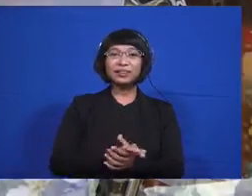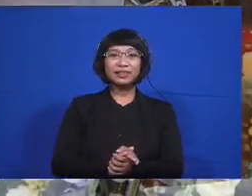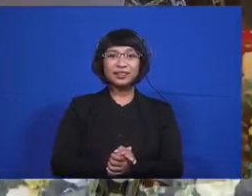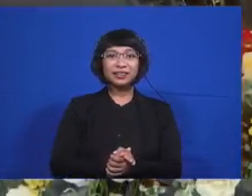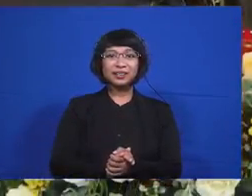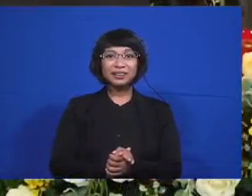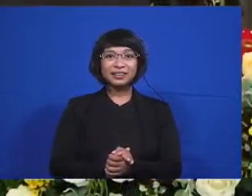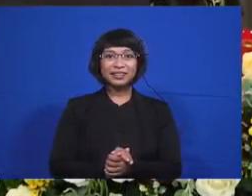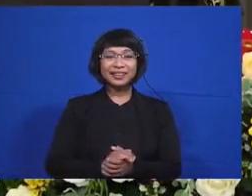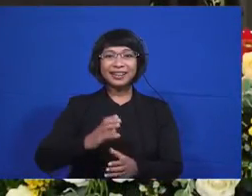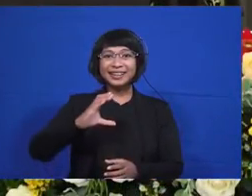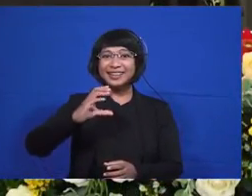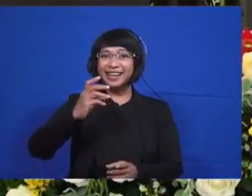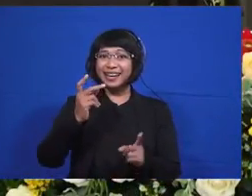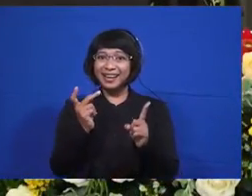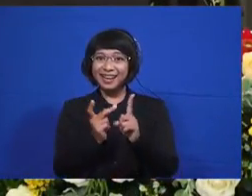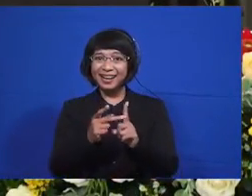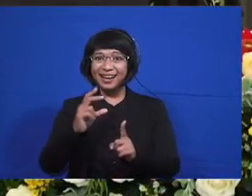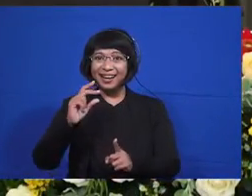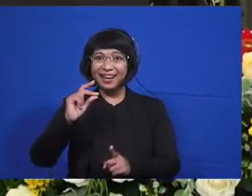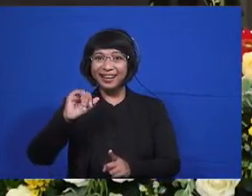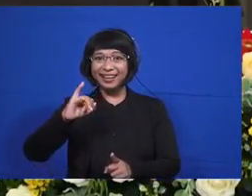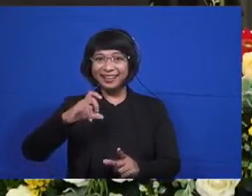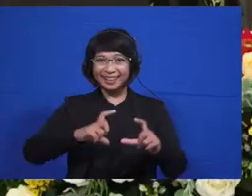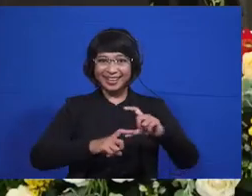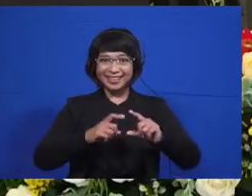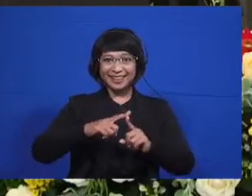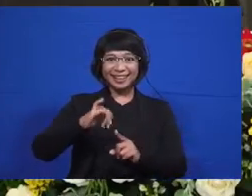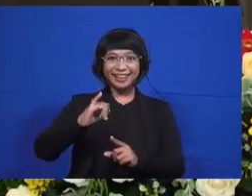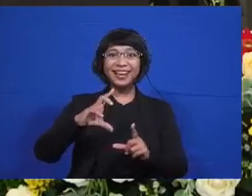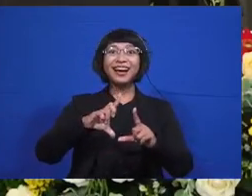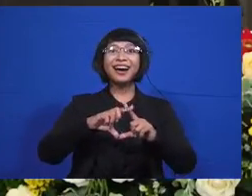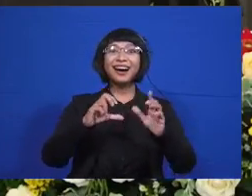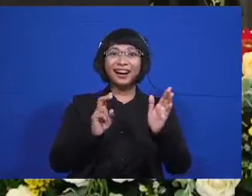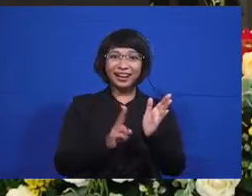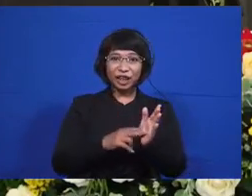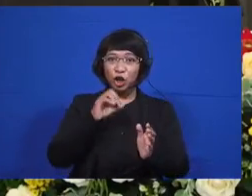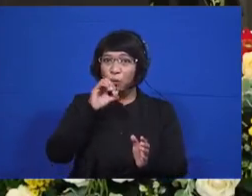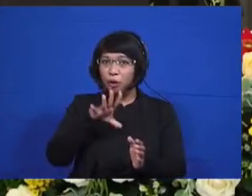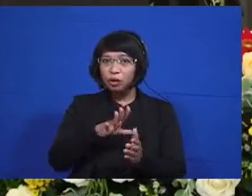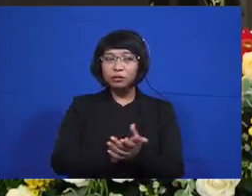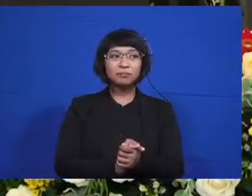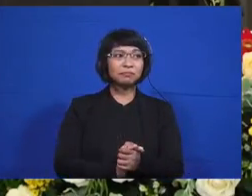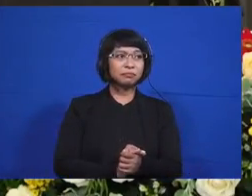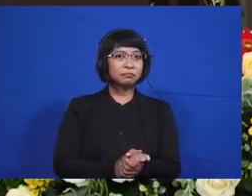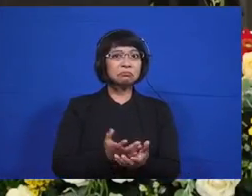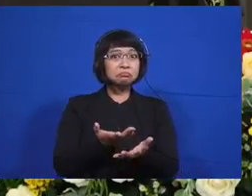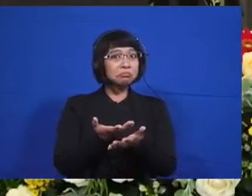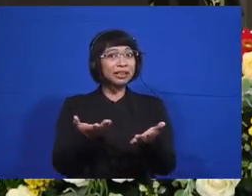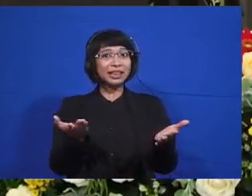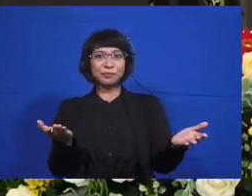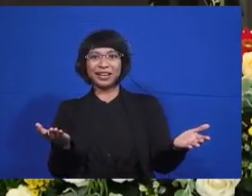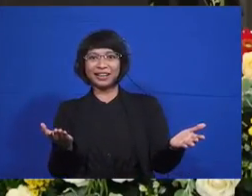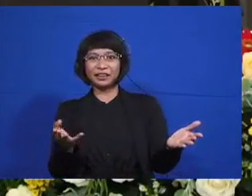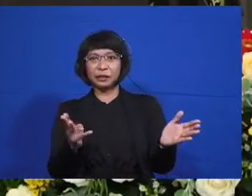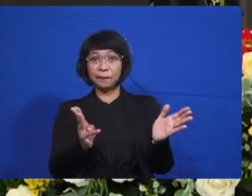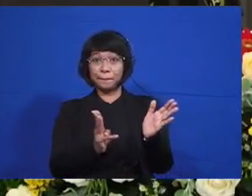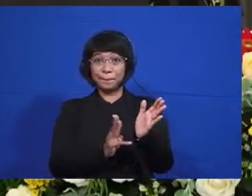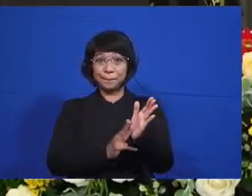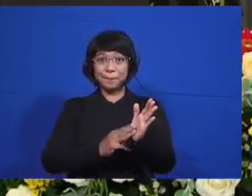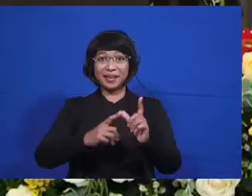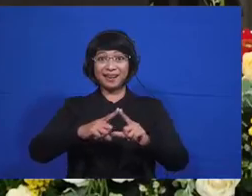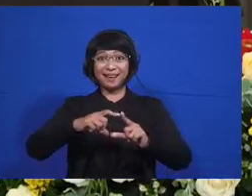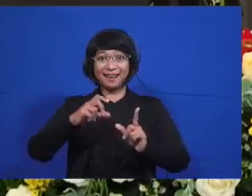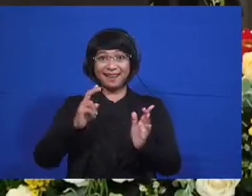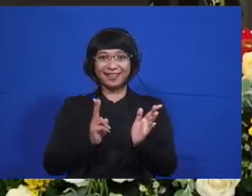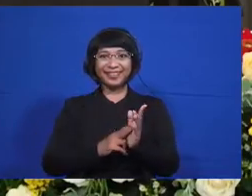Timur itu mengatakan ketika salatnya, gimana mantap? Tidak langsung mengatakan mantap.